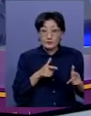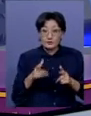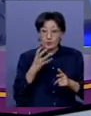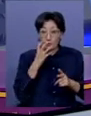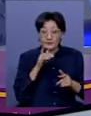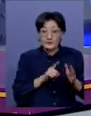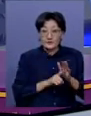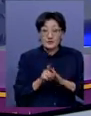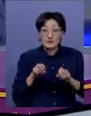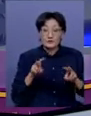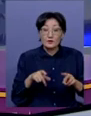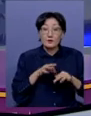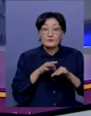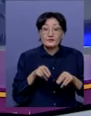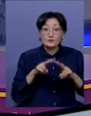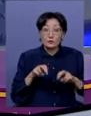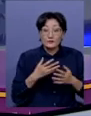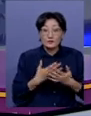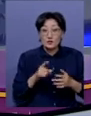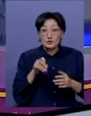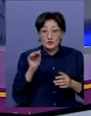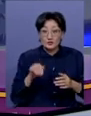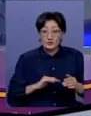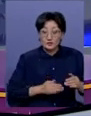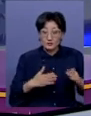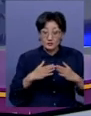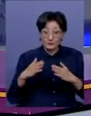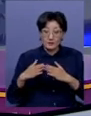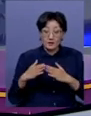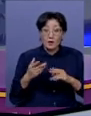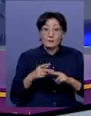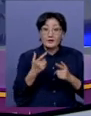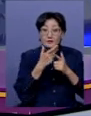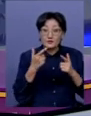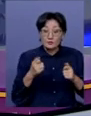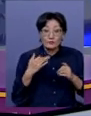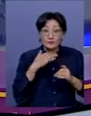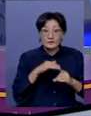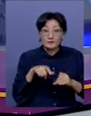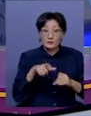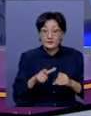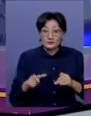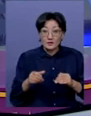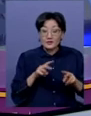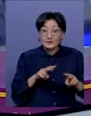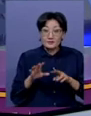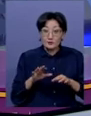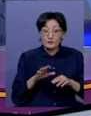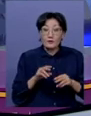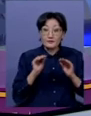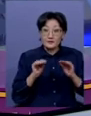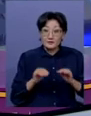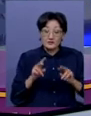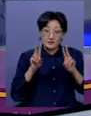отопительному сезону специалисты проверили около 100 тысяч частных домов. По их данным, большинство казахстанцев не соблюдают